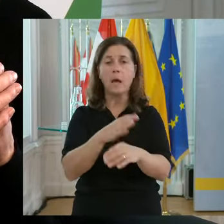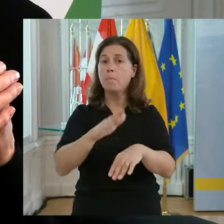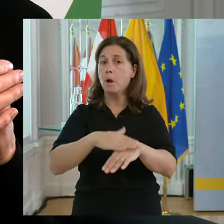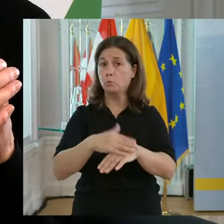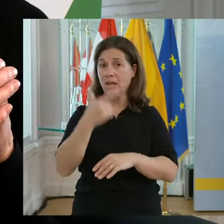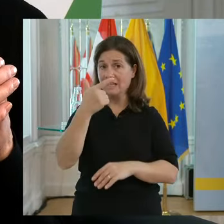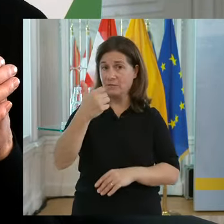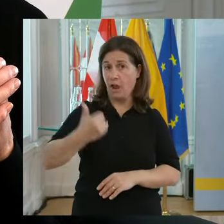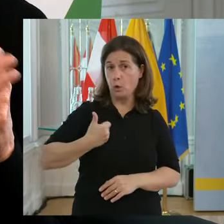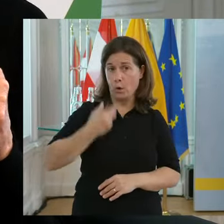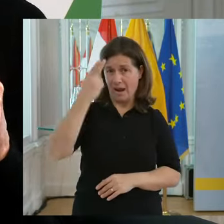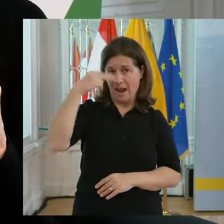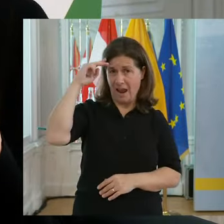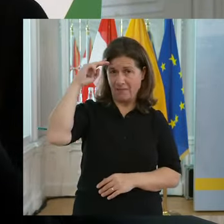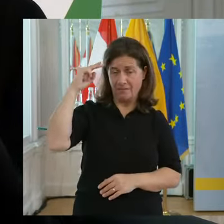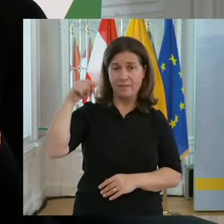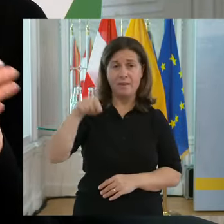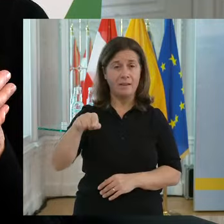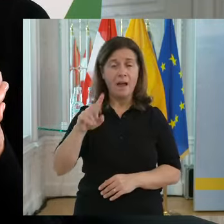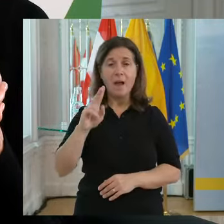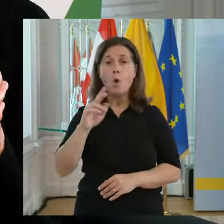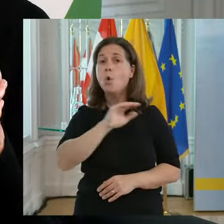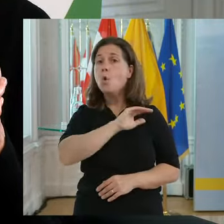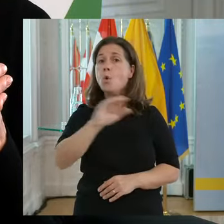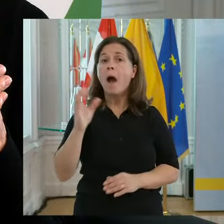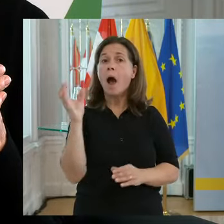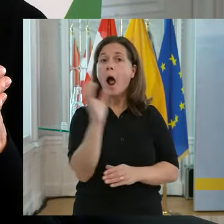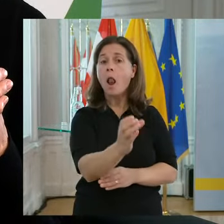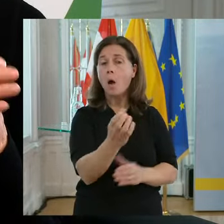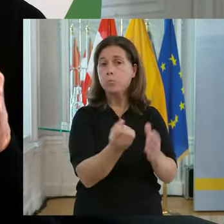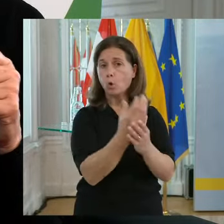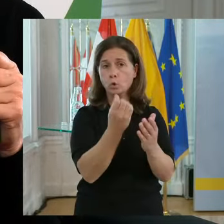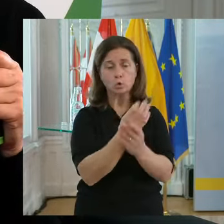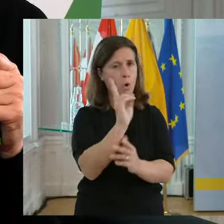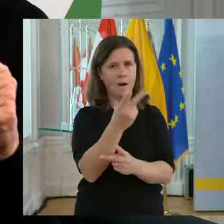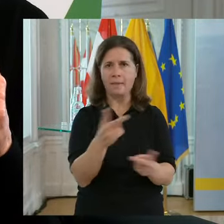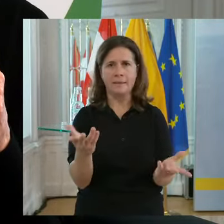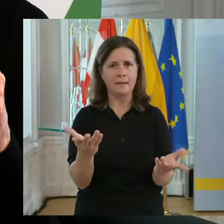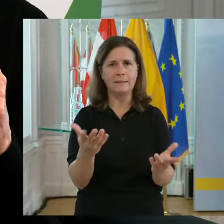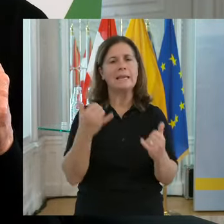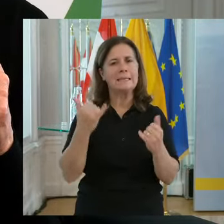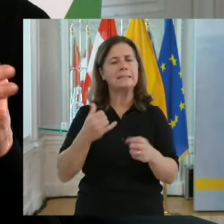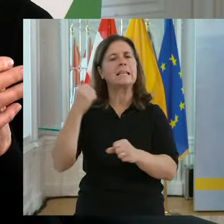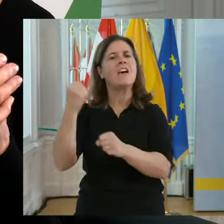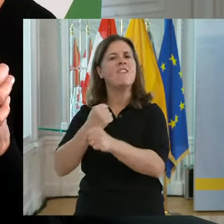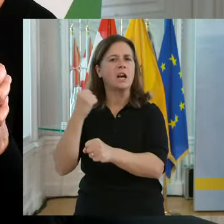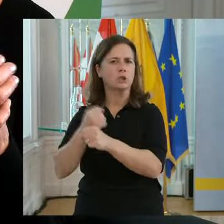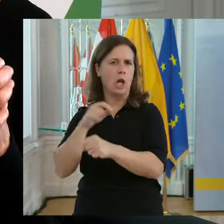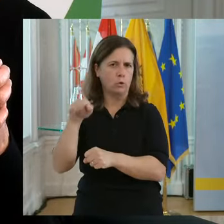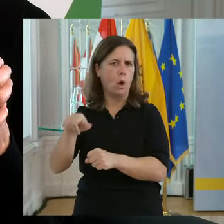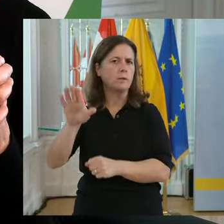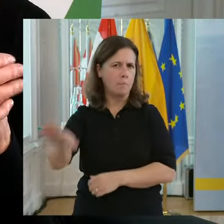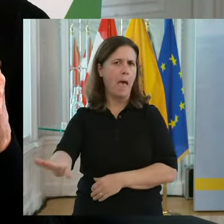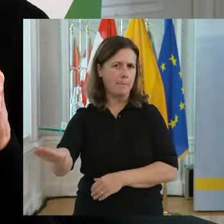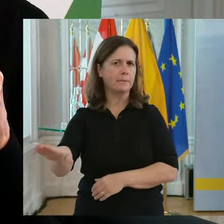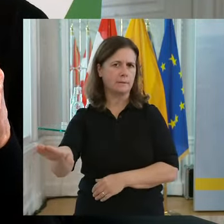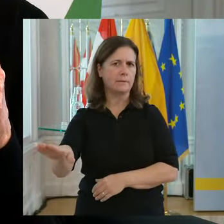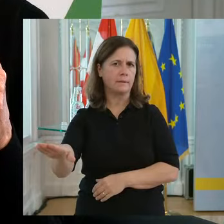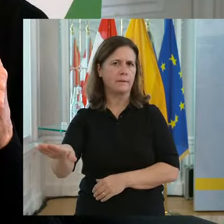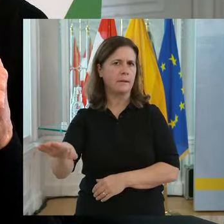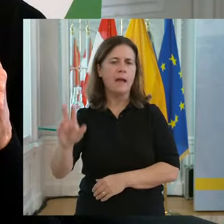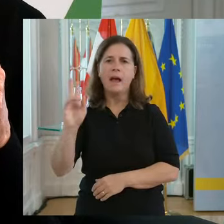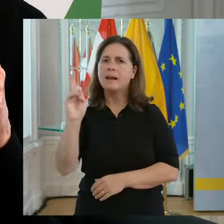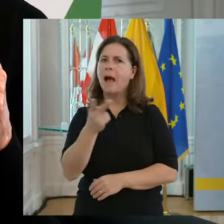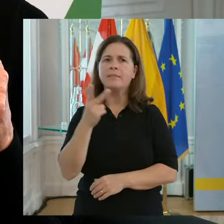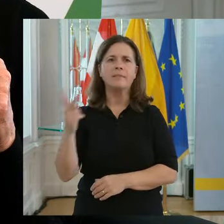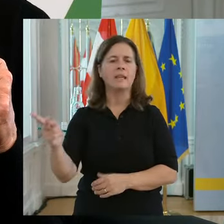Herren, die kann man nicht überall in der Produktion jetzt hinstellen. Ja, die sind jetzt in der Werkstatt und dort werden sie auch verbleiben. Die können